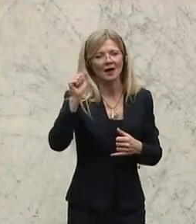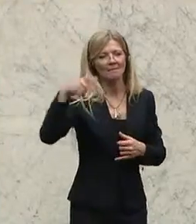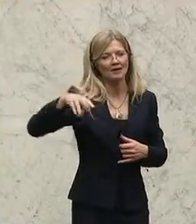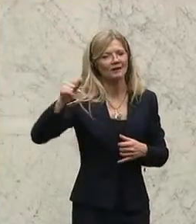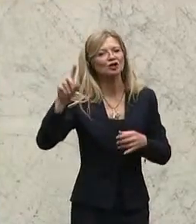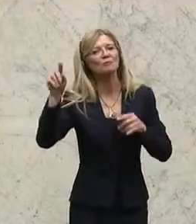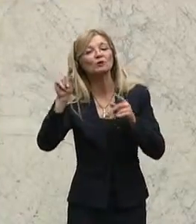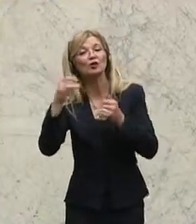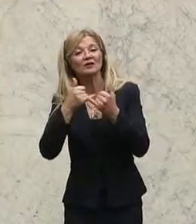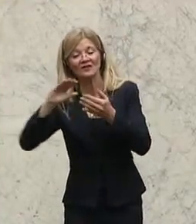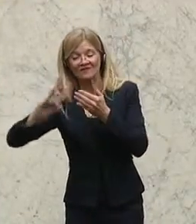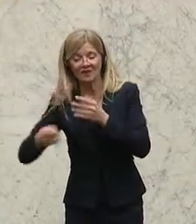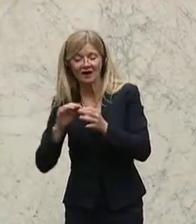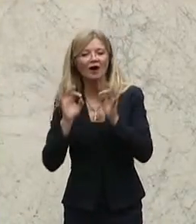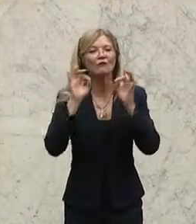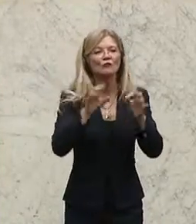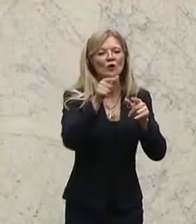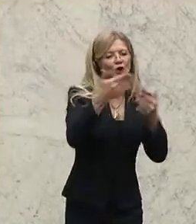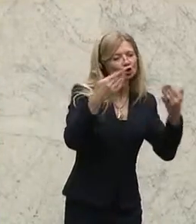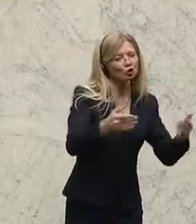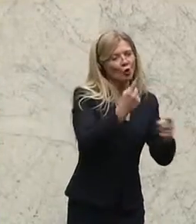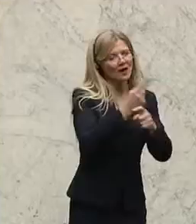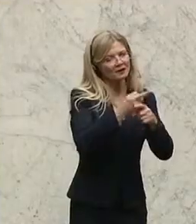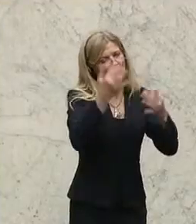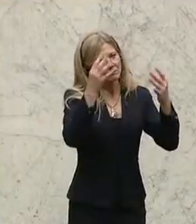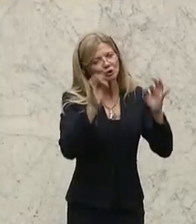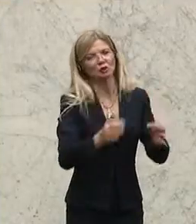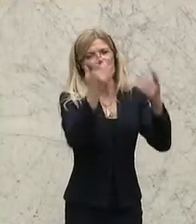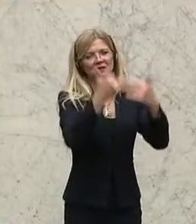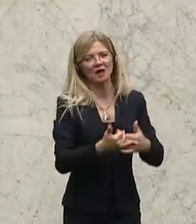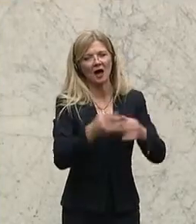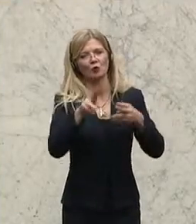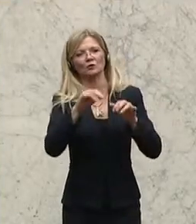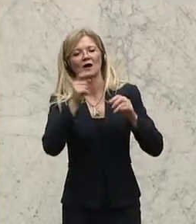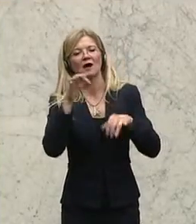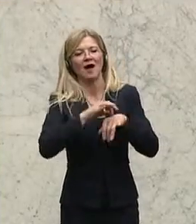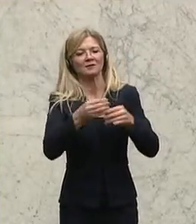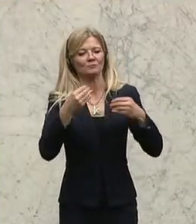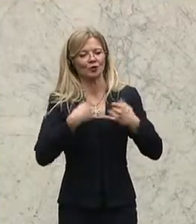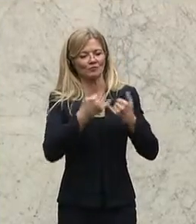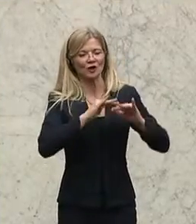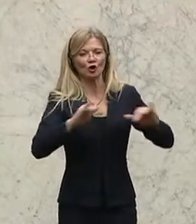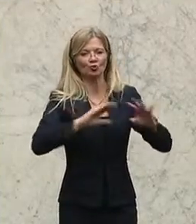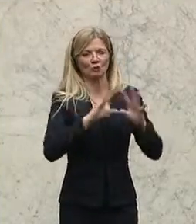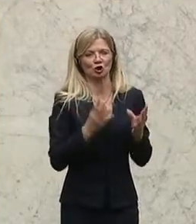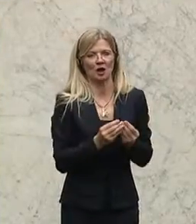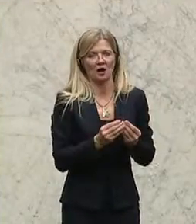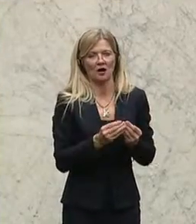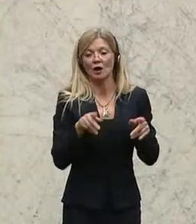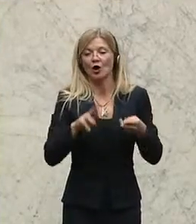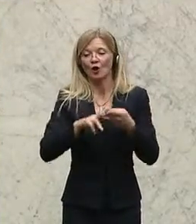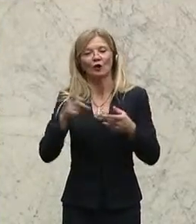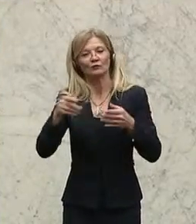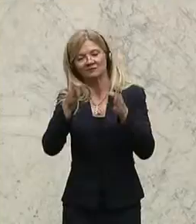Patienten zugeteilt sind, 5.000, 6.000 Patienten, und der Arzt dafür eine Grundpauschale erhält. Das heißt, er hat eine Existenzsicherung. Das kann man auch befristen